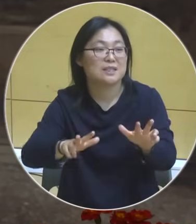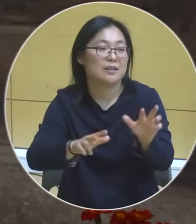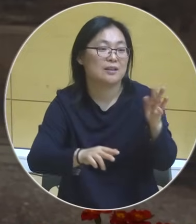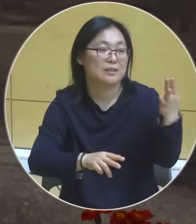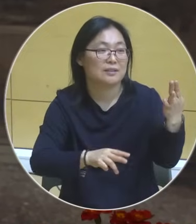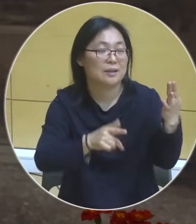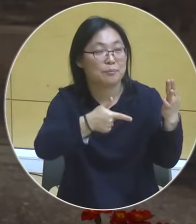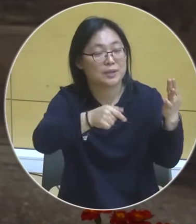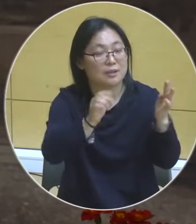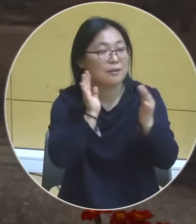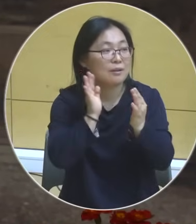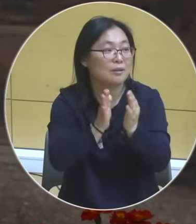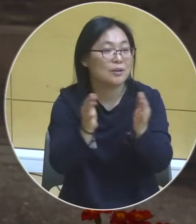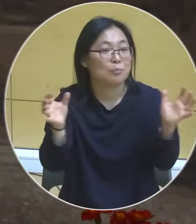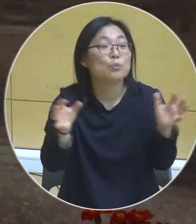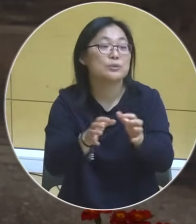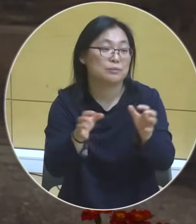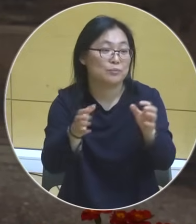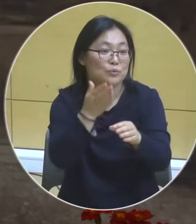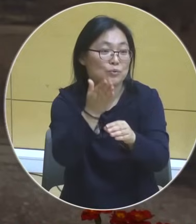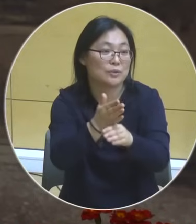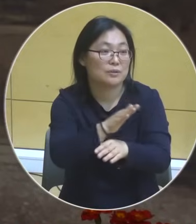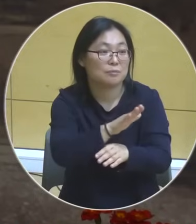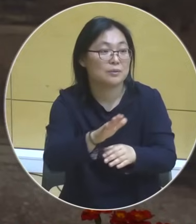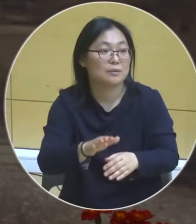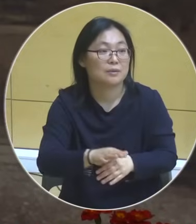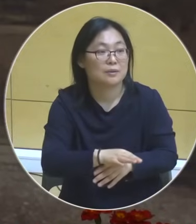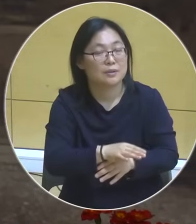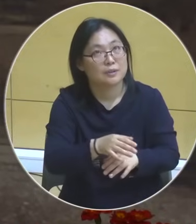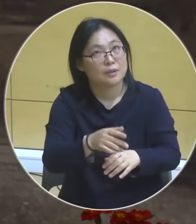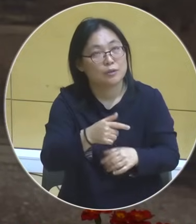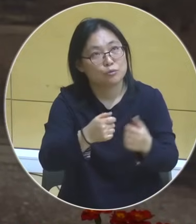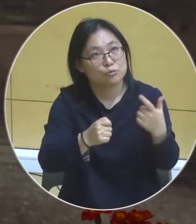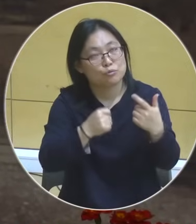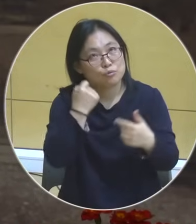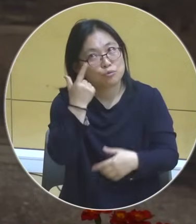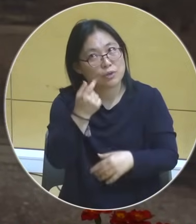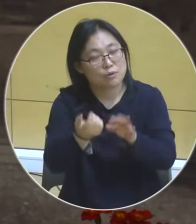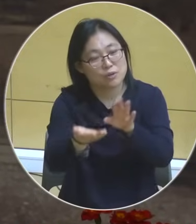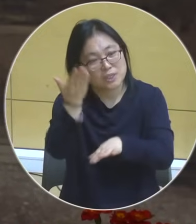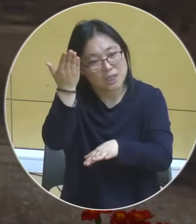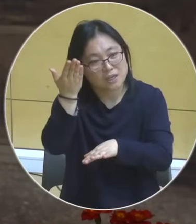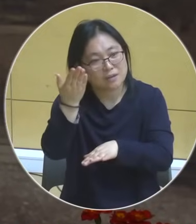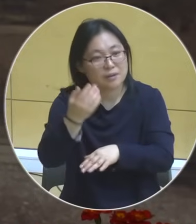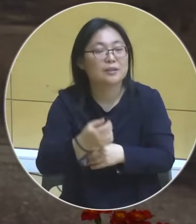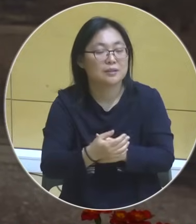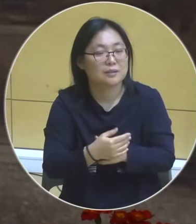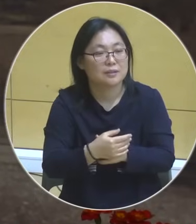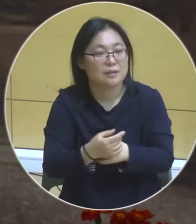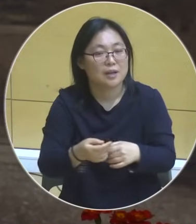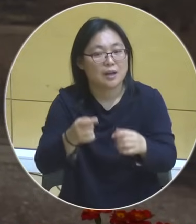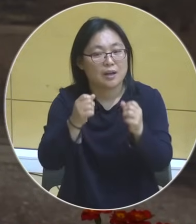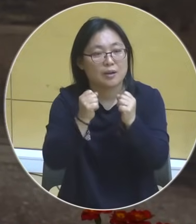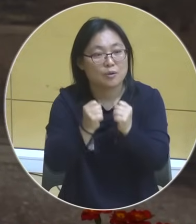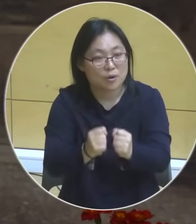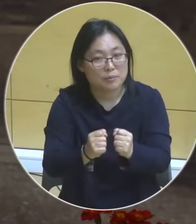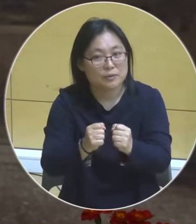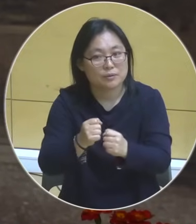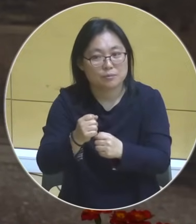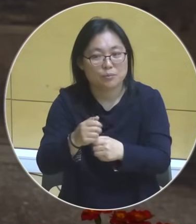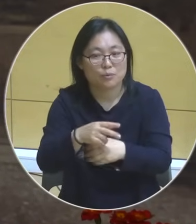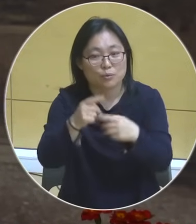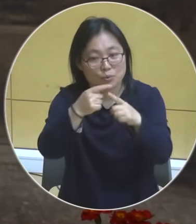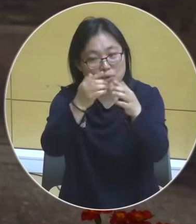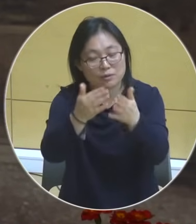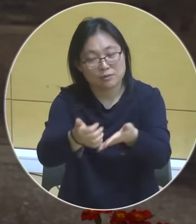갑니다. 3기를 모집합니다. 여러분 중에도 가셔서 적어도 6개월 이상 함께 체류하면서 교회를 섬기고 인도네시아